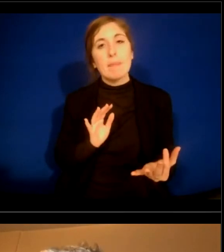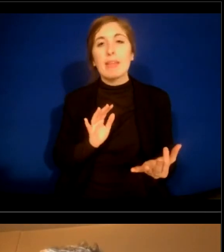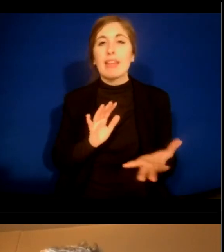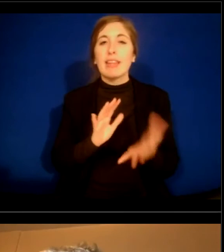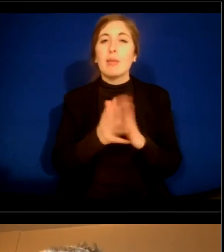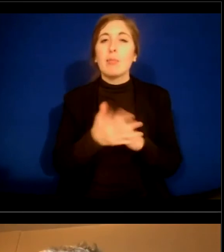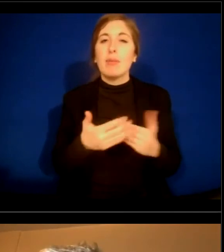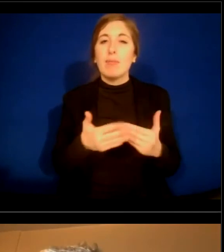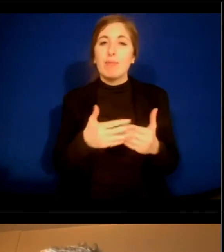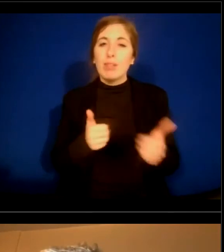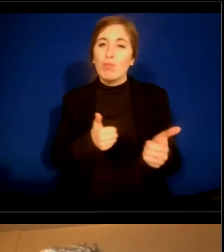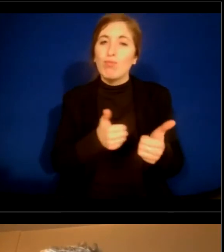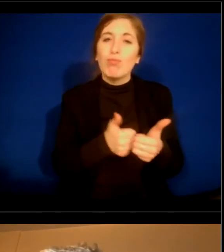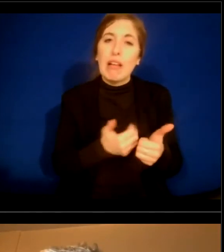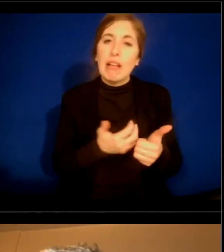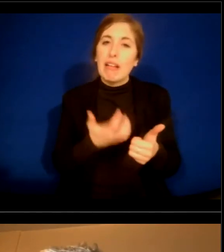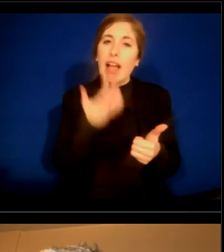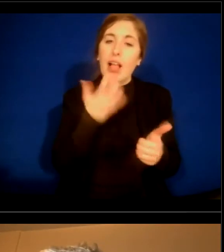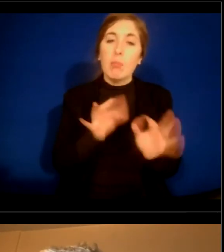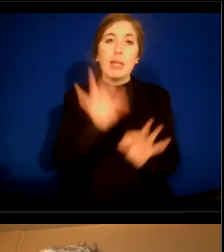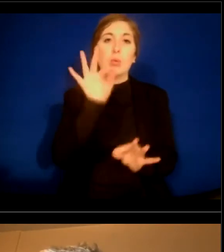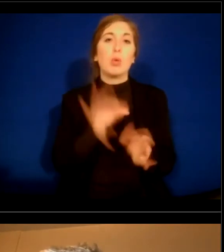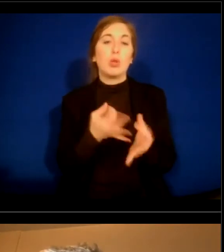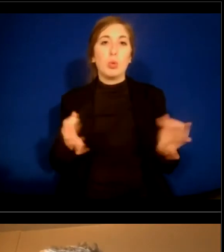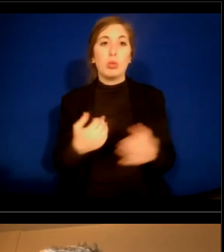modalità virtuosa